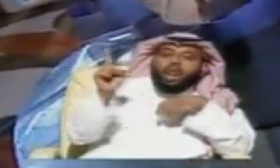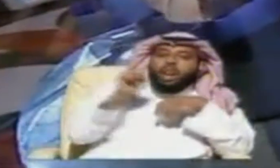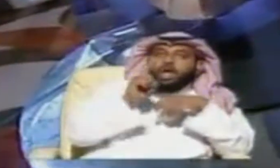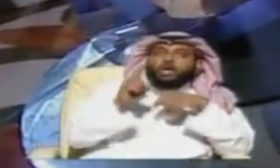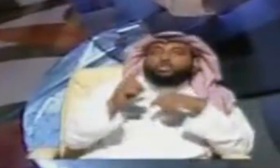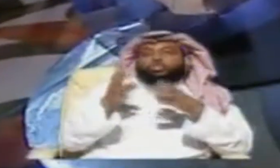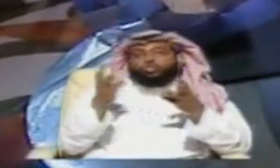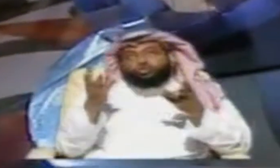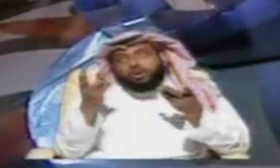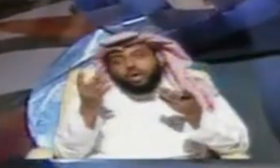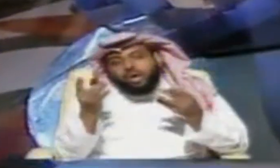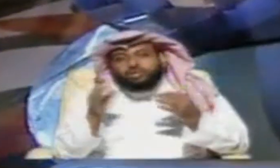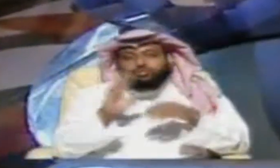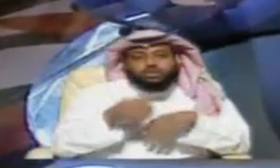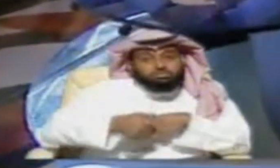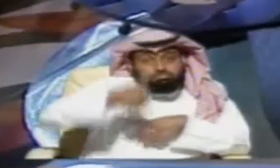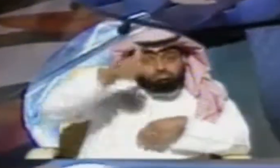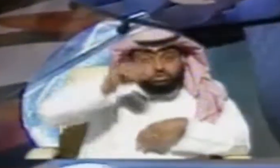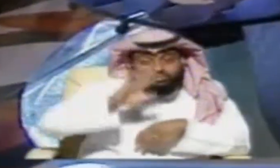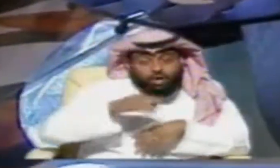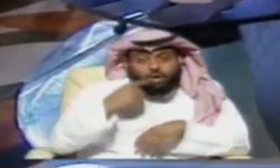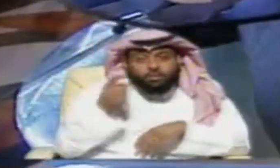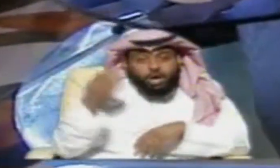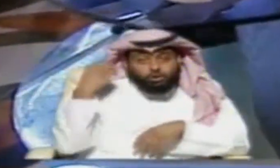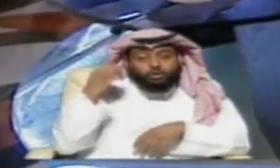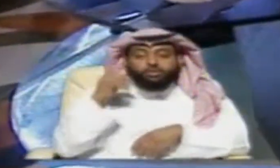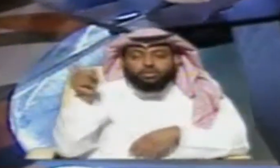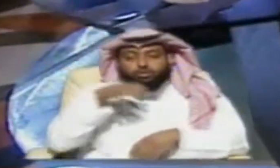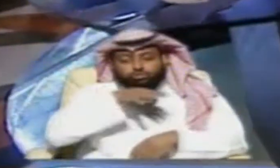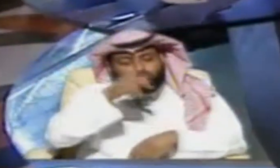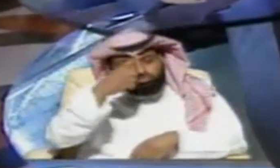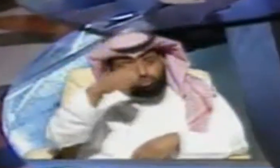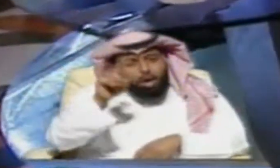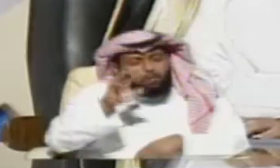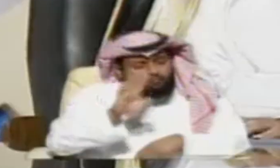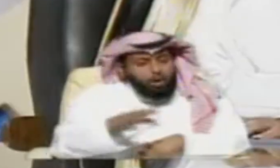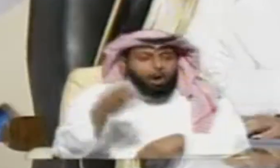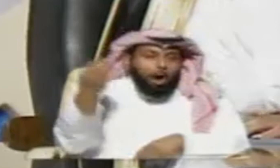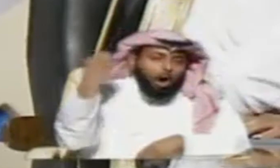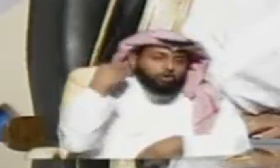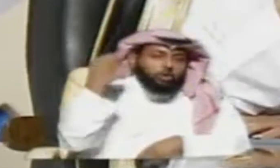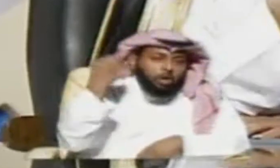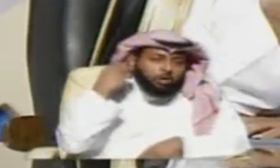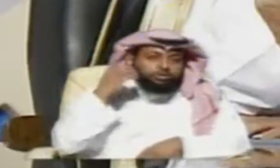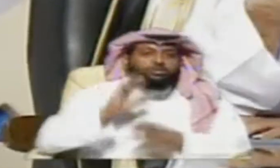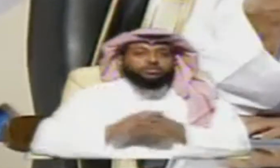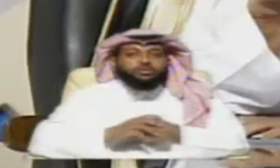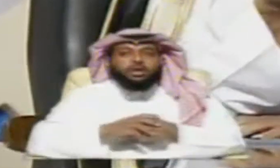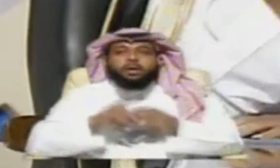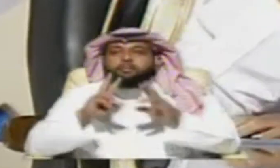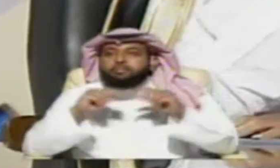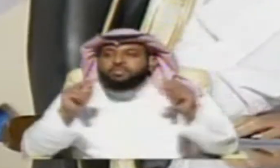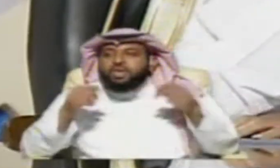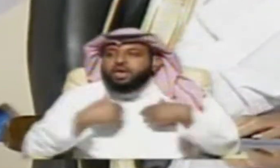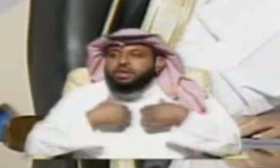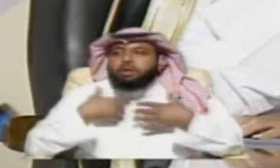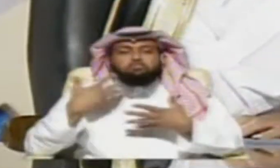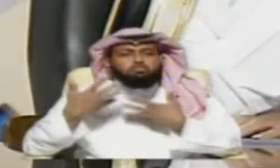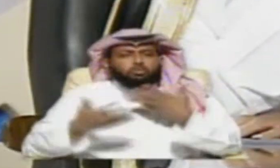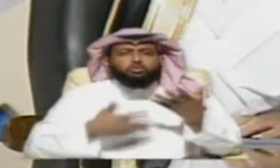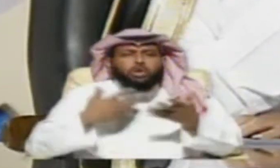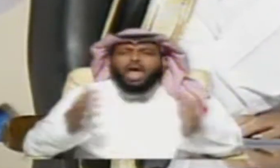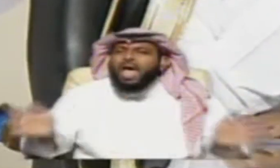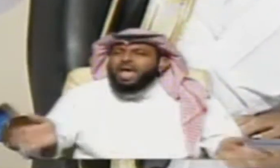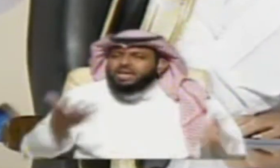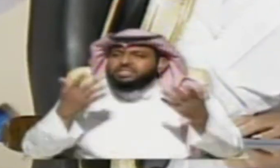وجل، فهل لي أجر ذلك؟ نعم، نقول له أجر بذلك، وهذا العمل مشروع حتى وإن كان الشخص منشغلا بشيء آخر. الحمد